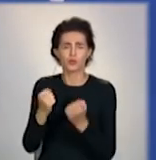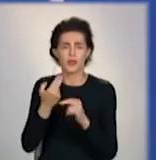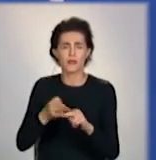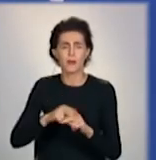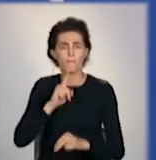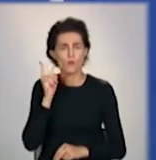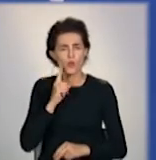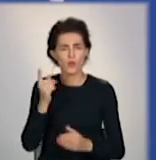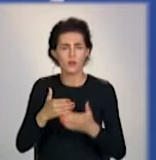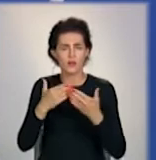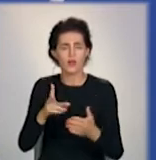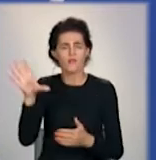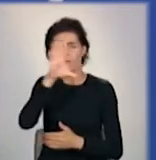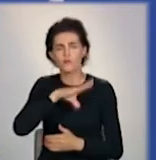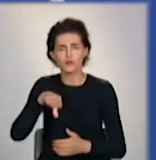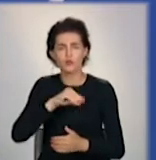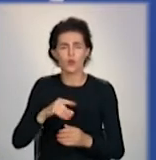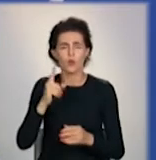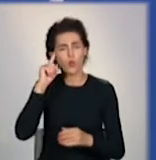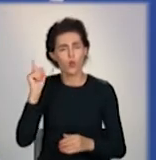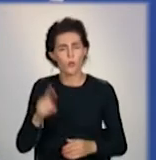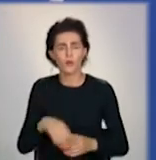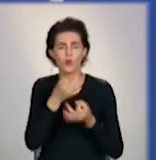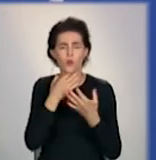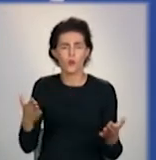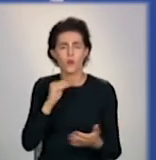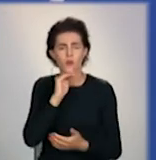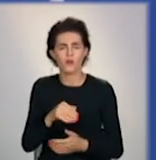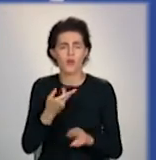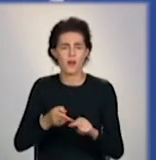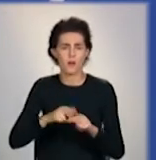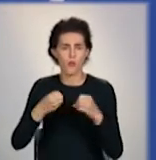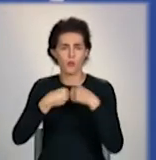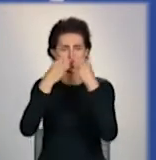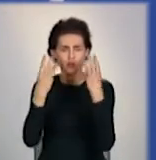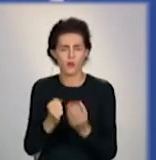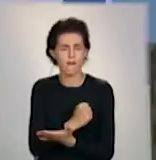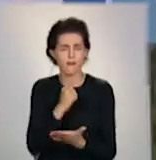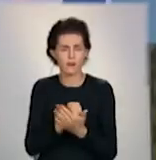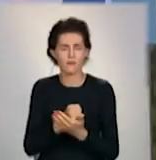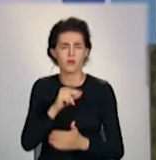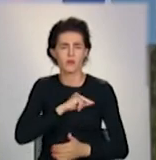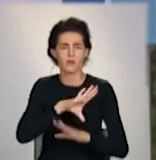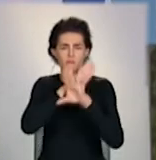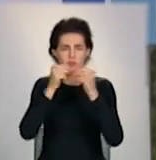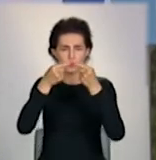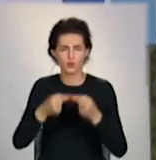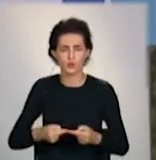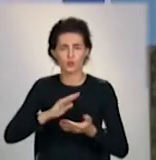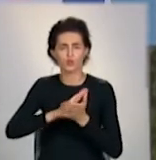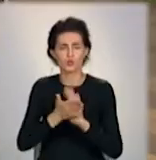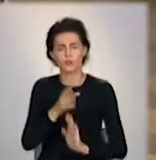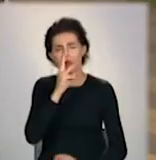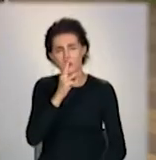– це володіння тими професіями, які забезпечують гарантоване працевлаштування з гідними умовами праці та заробітної